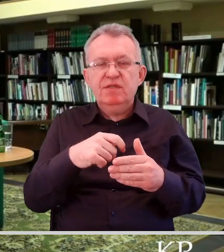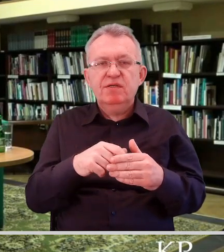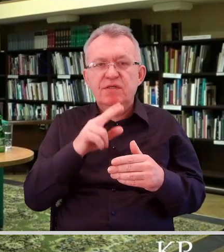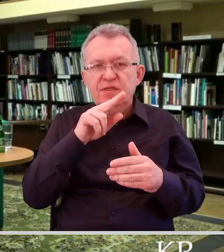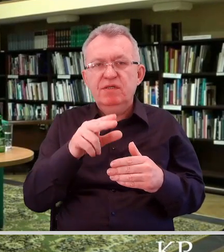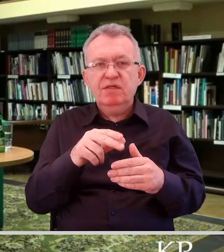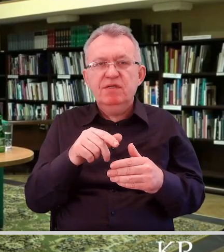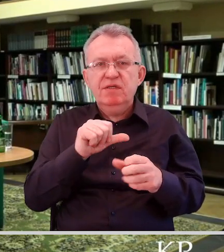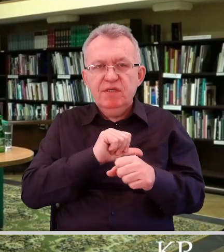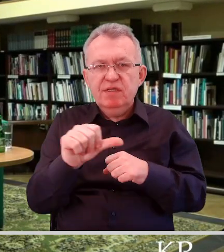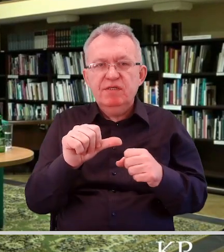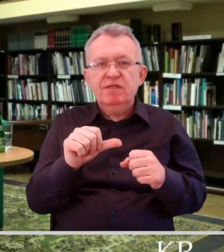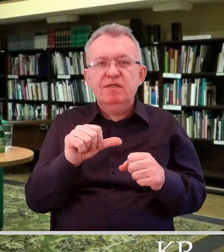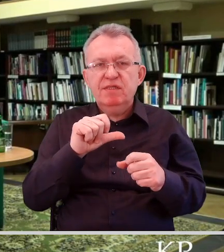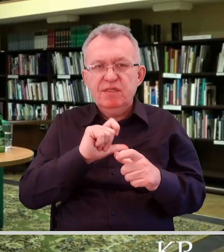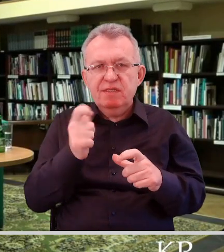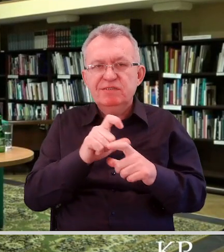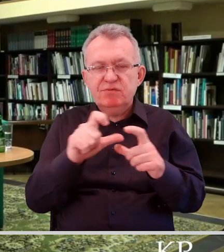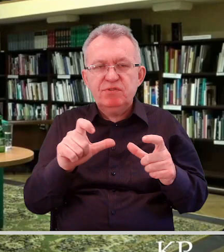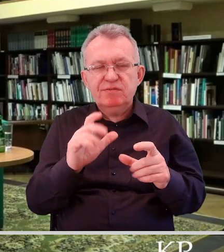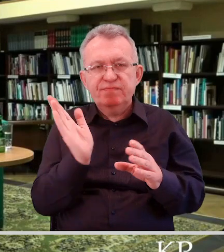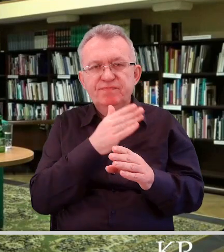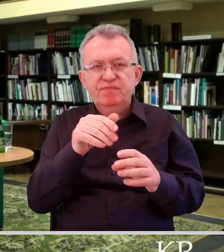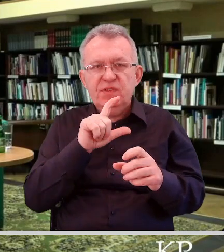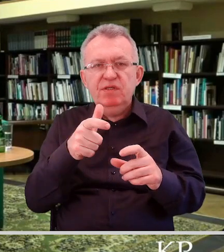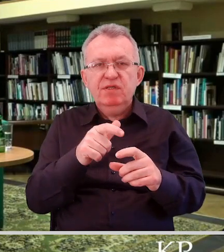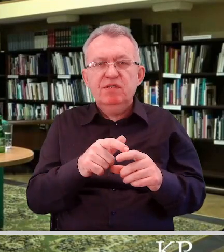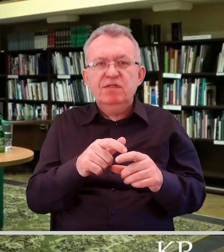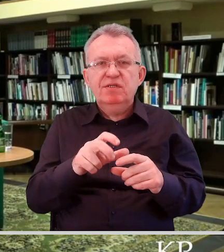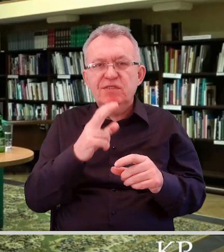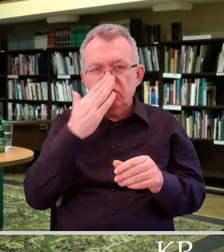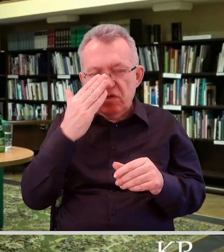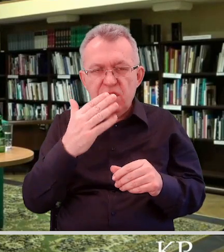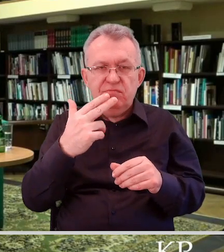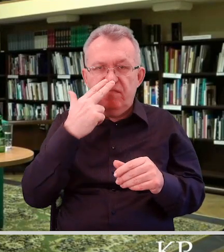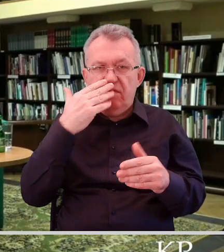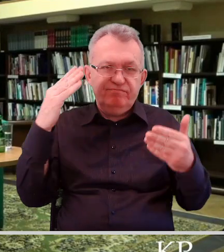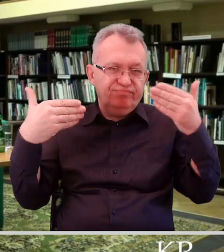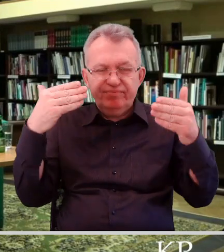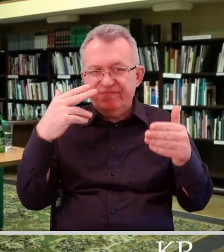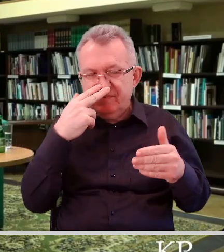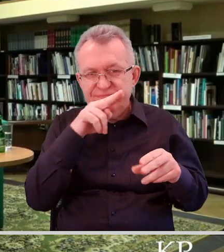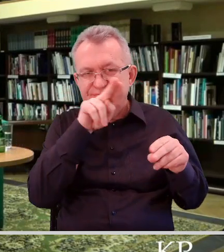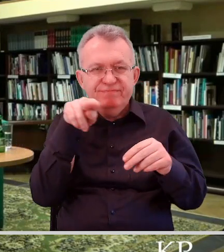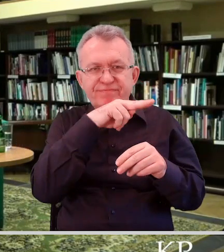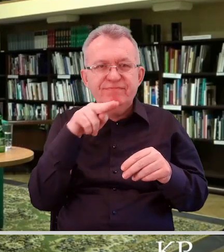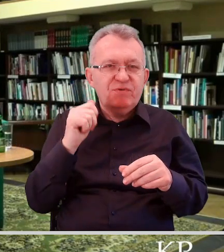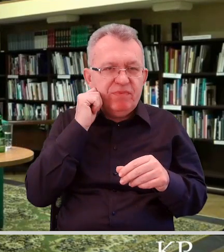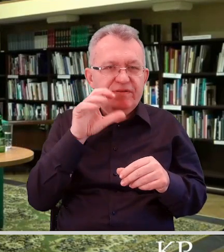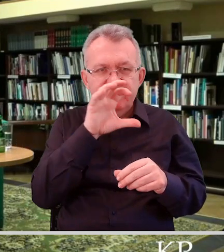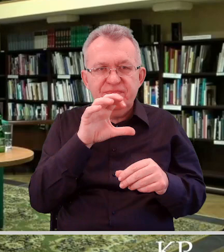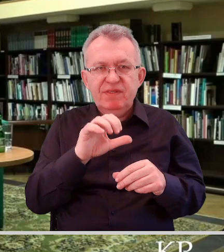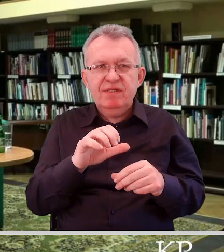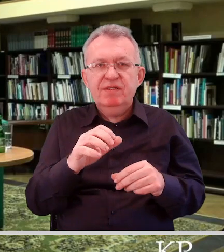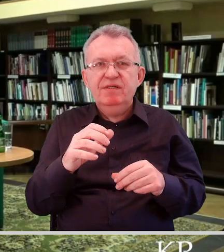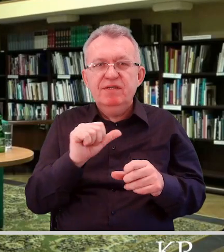to ona jest skazana na ciągłe przeglądanie się w tych szybach, lustrach i jest złapana